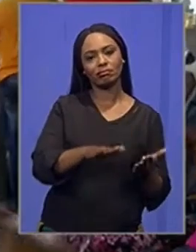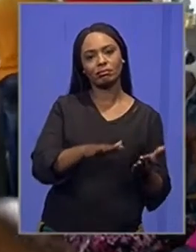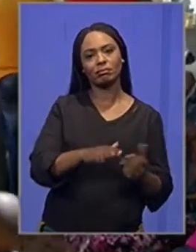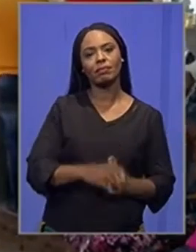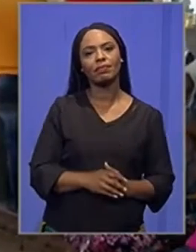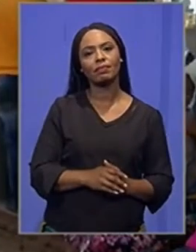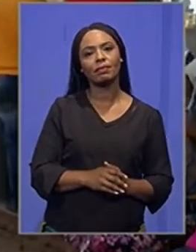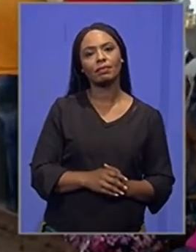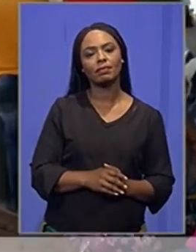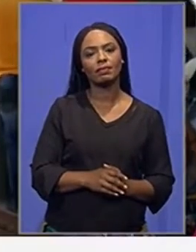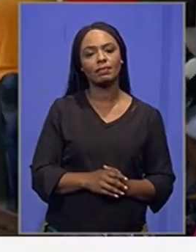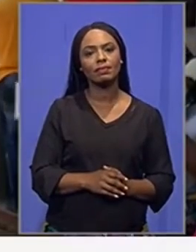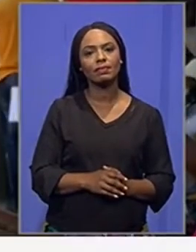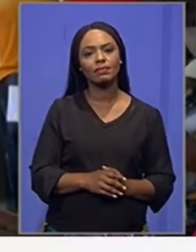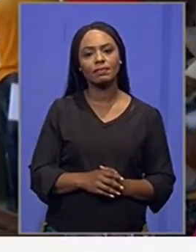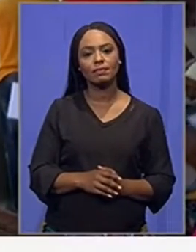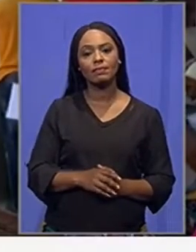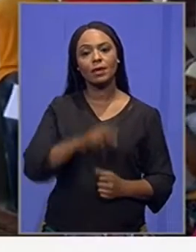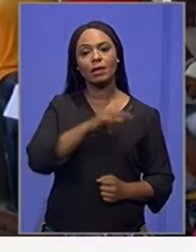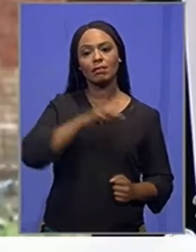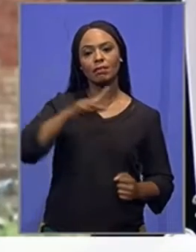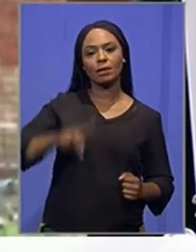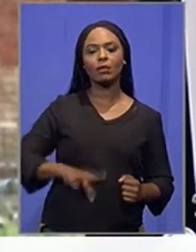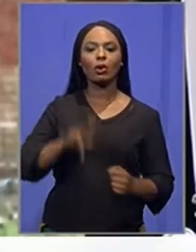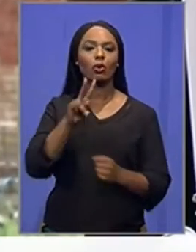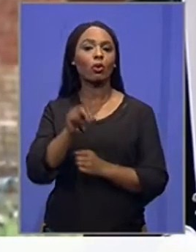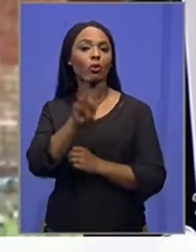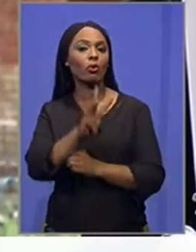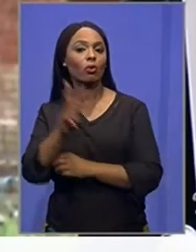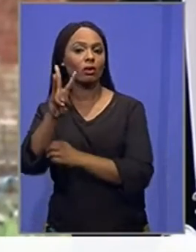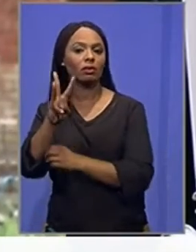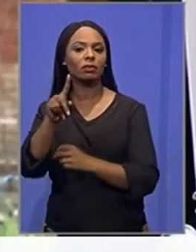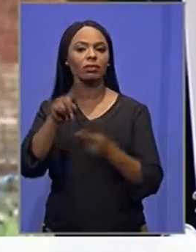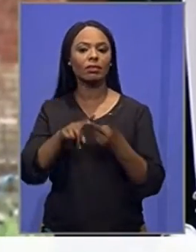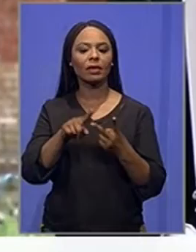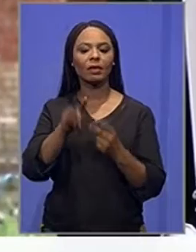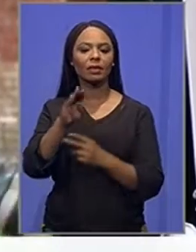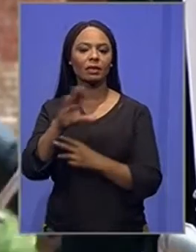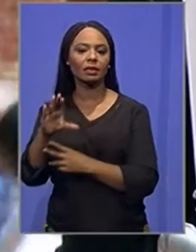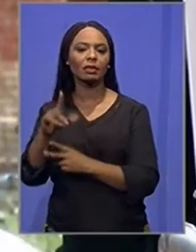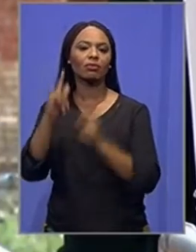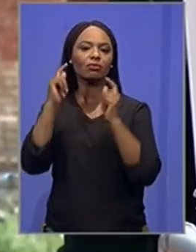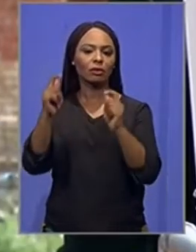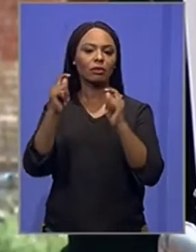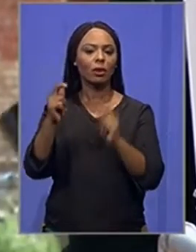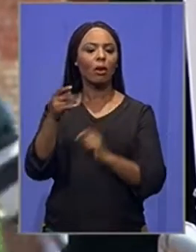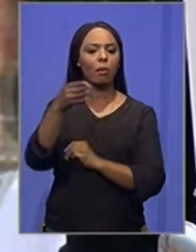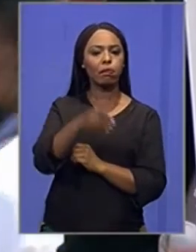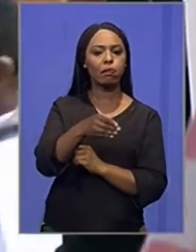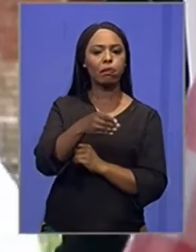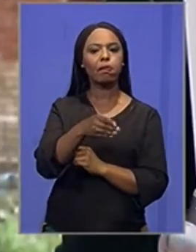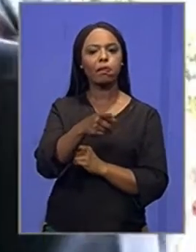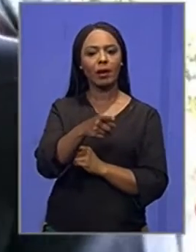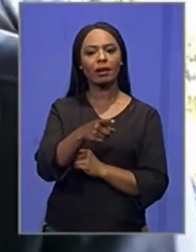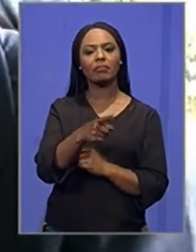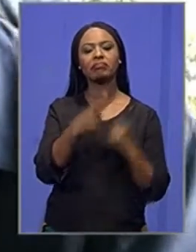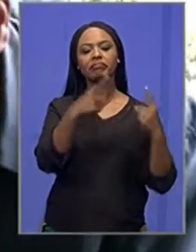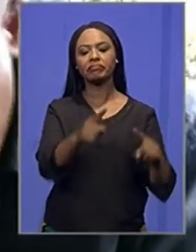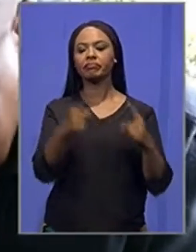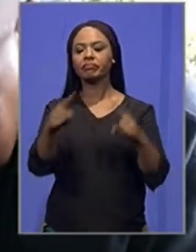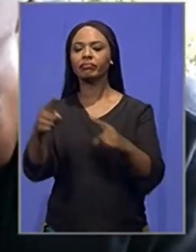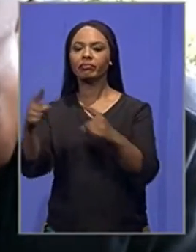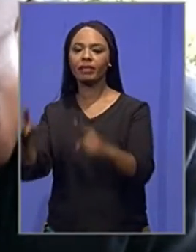Tonakgolo ya Northwest Bushimape a patilwe ke mokhuduthamaga wa dipalangwa Selo Lehare ba ne ba ile go ema kwa malapeng a batswasetlhabelo mo kotsing e